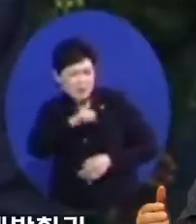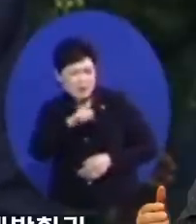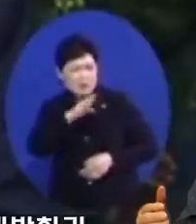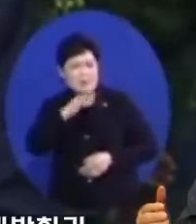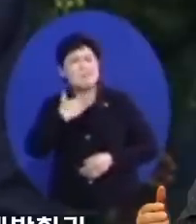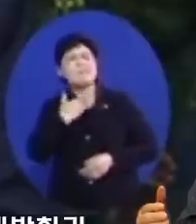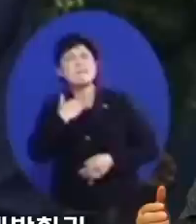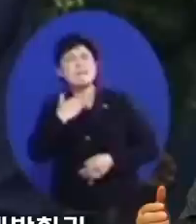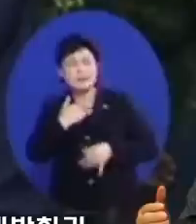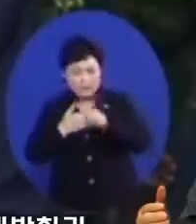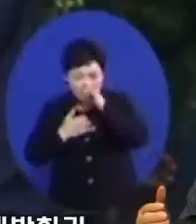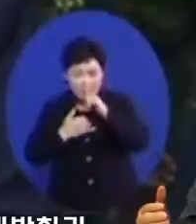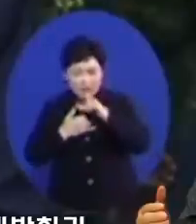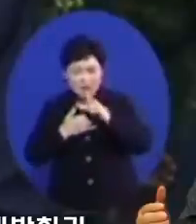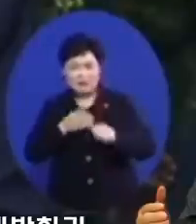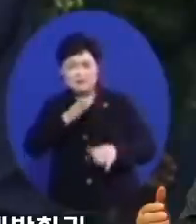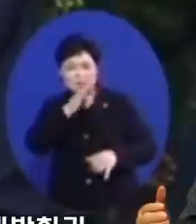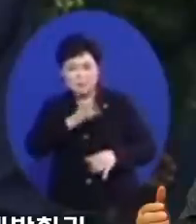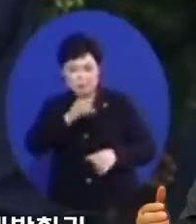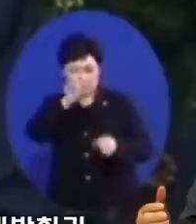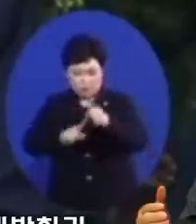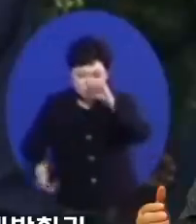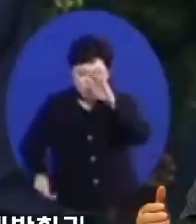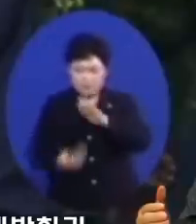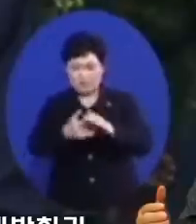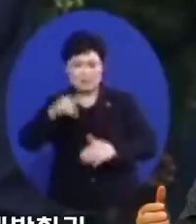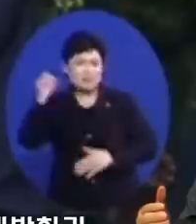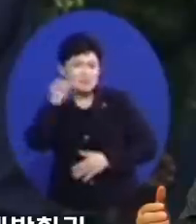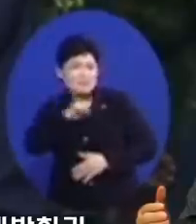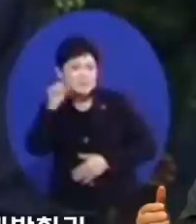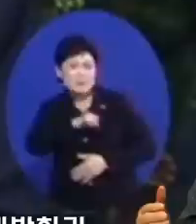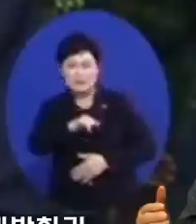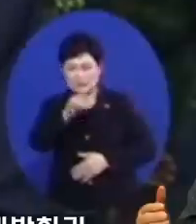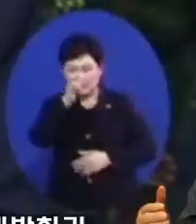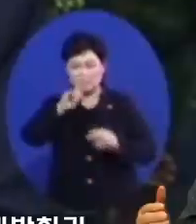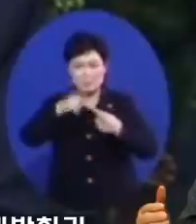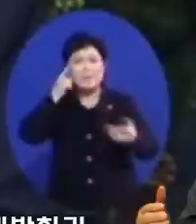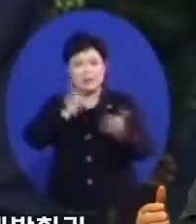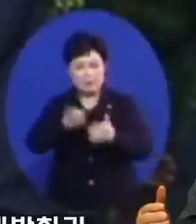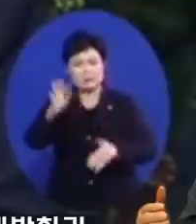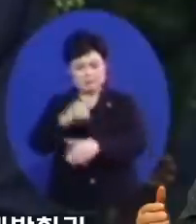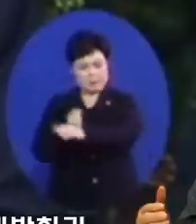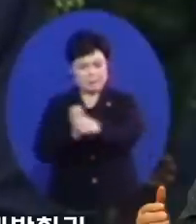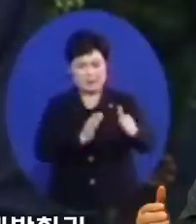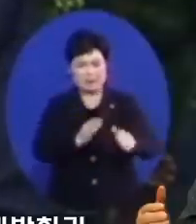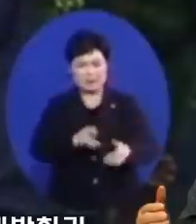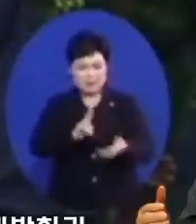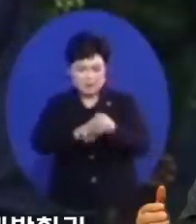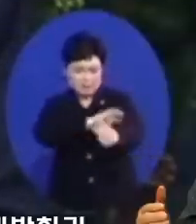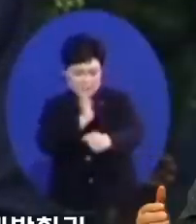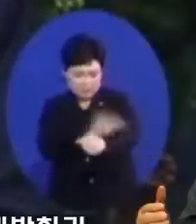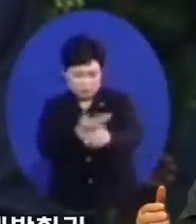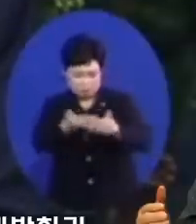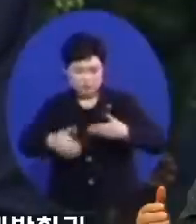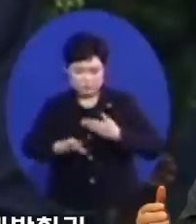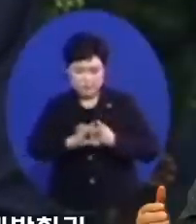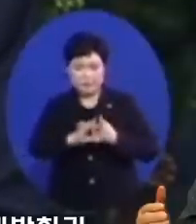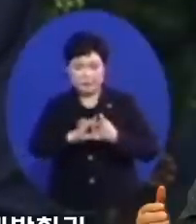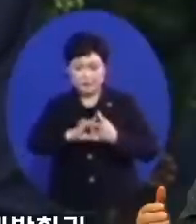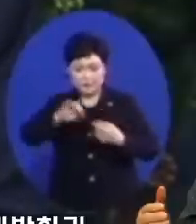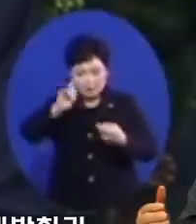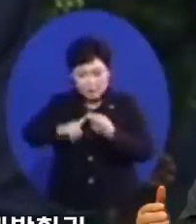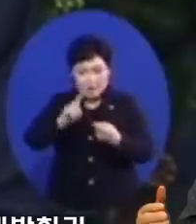싶다, 굉장히 취미가 있는 것을 발견해야 되는 것입니다. 하나님은 우리에게 잠재력을 주시면 그 잠재력을